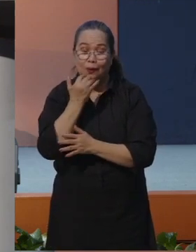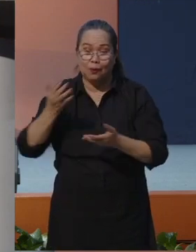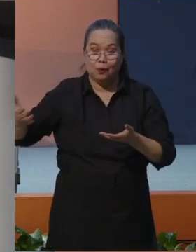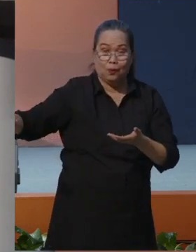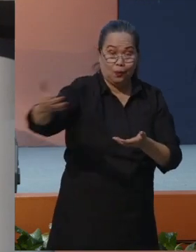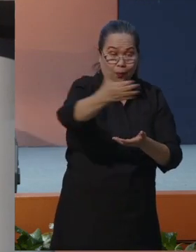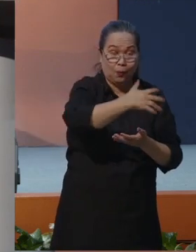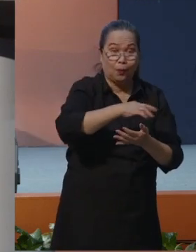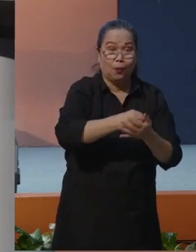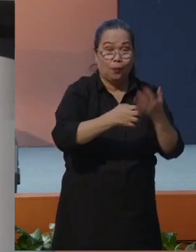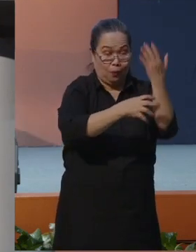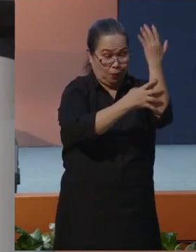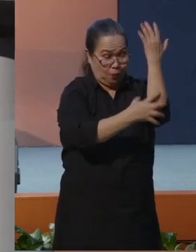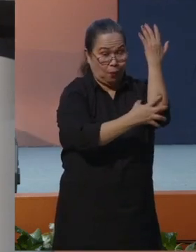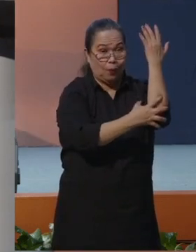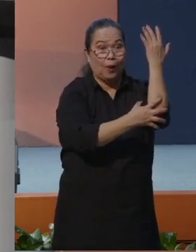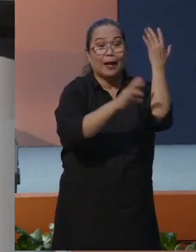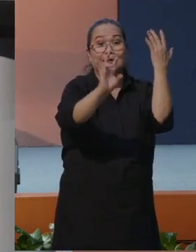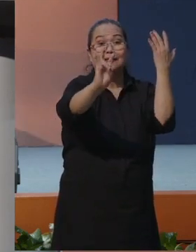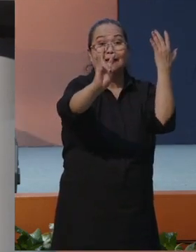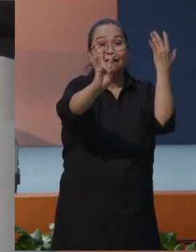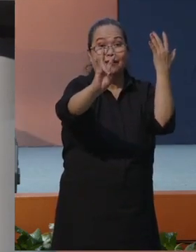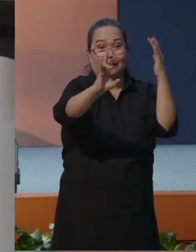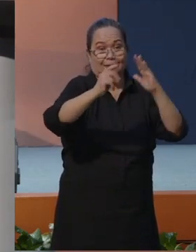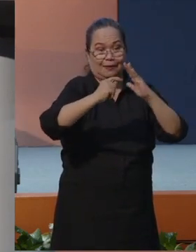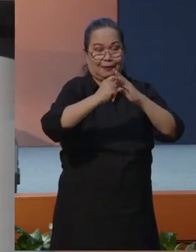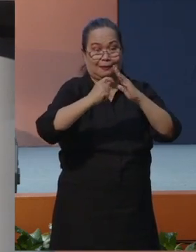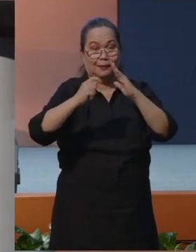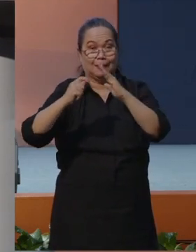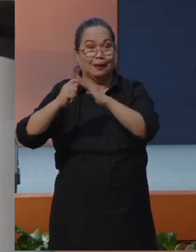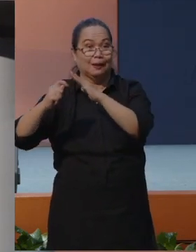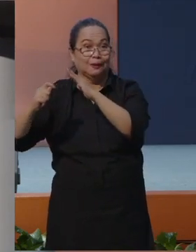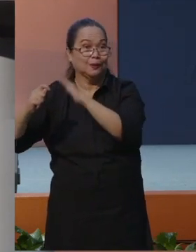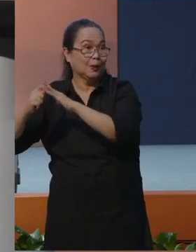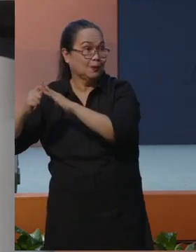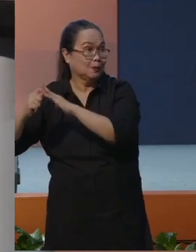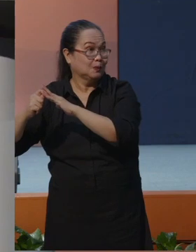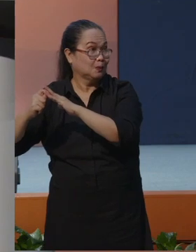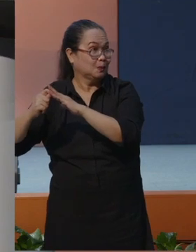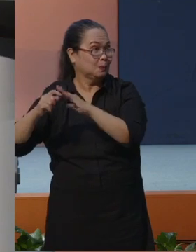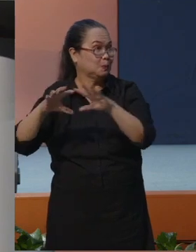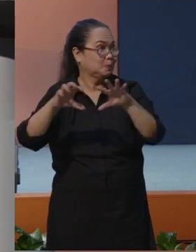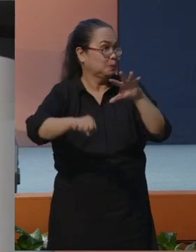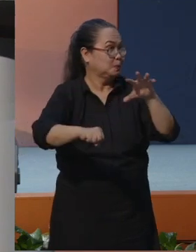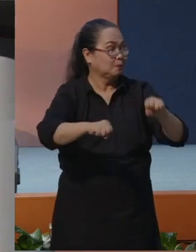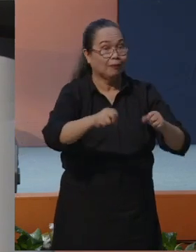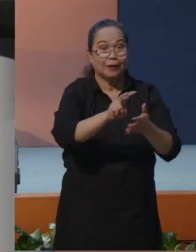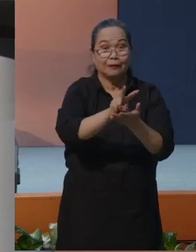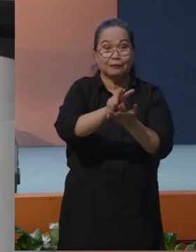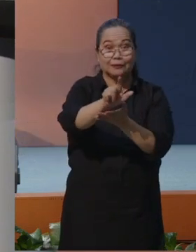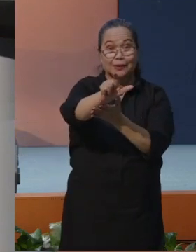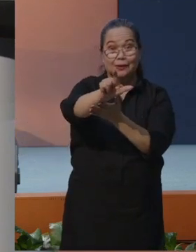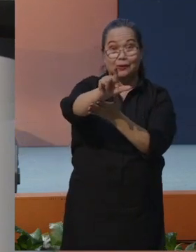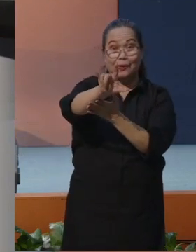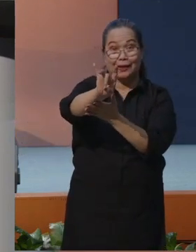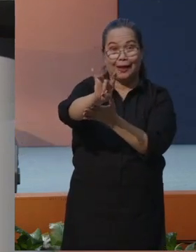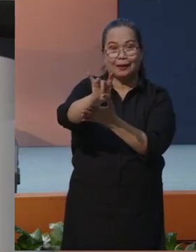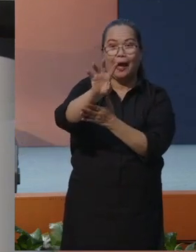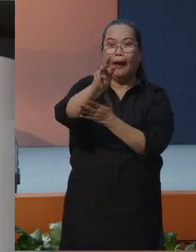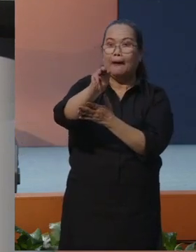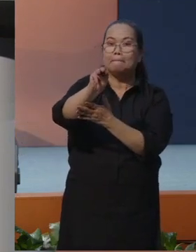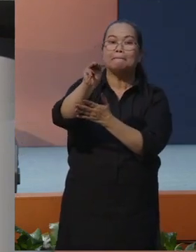sa south. 7 bayan ang nabanggit dito. Sa verse 28, Makeda. Sa